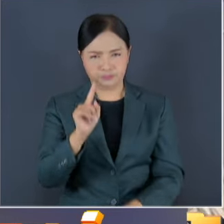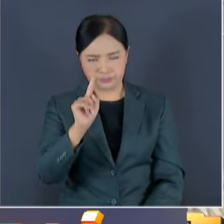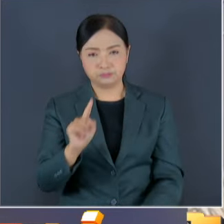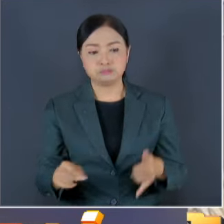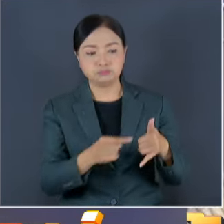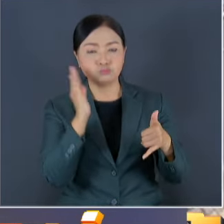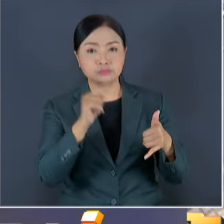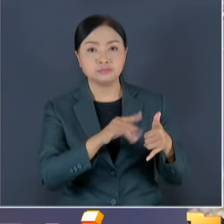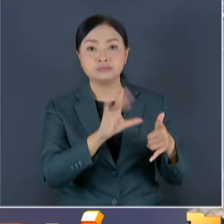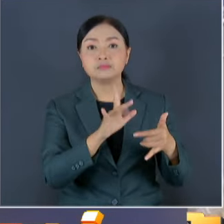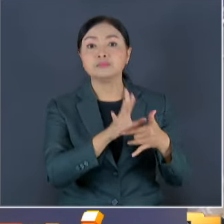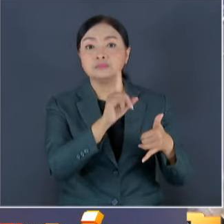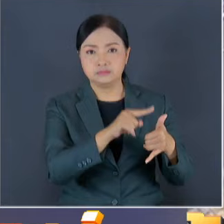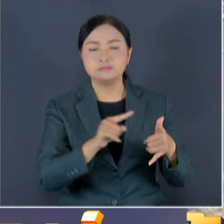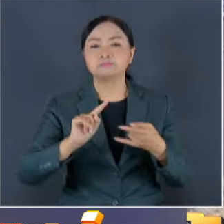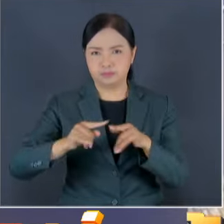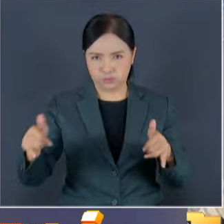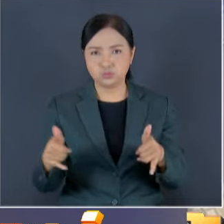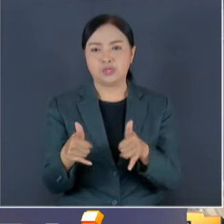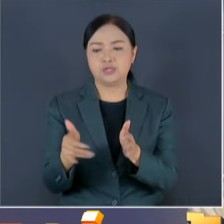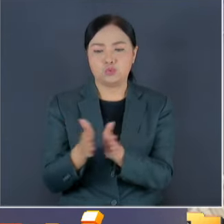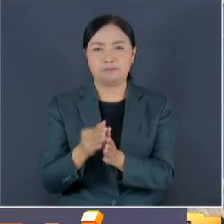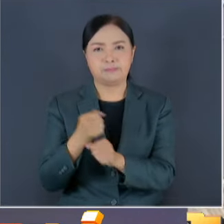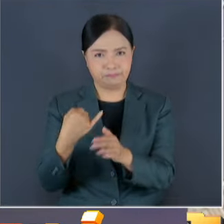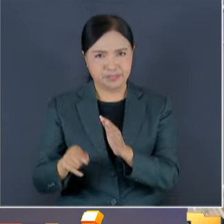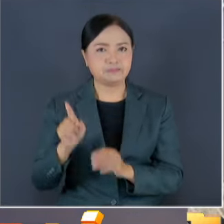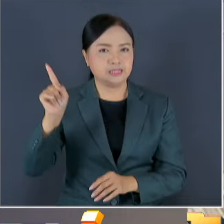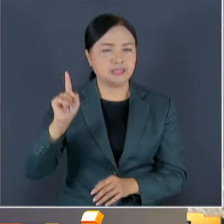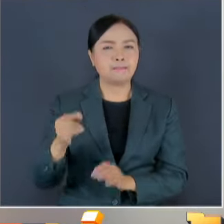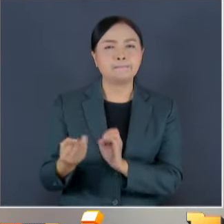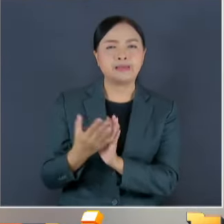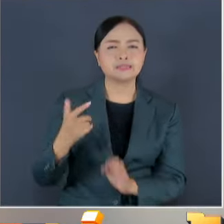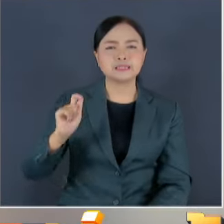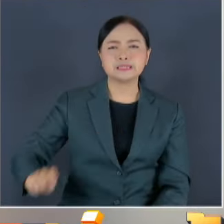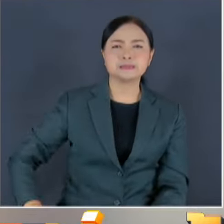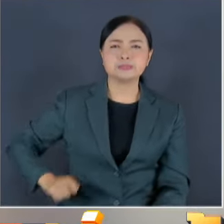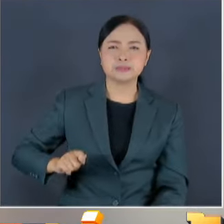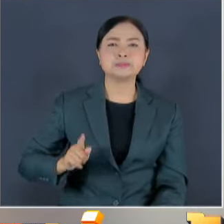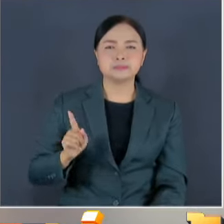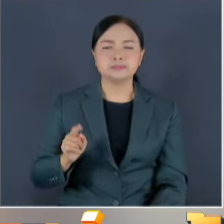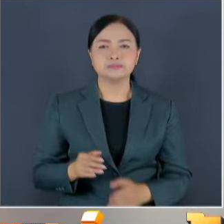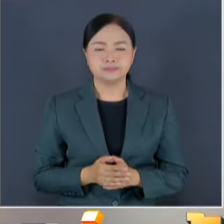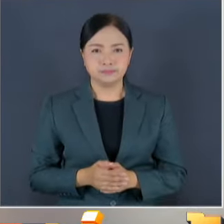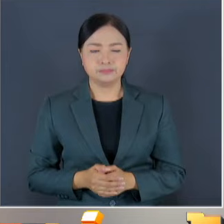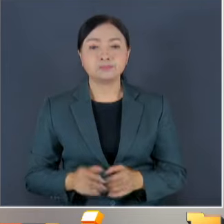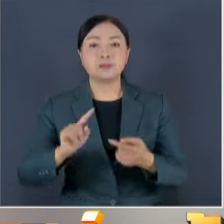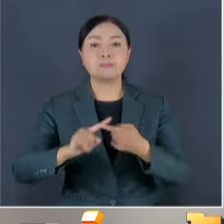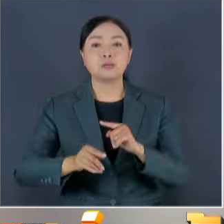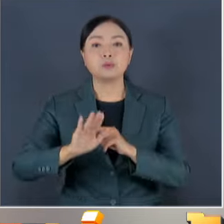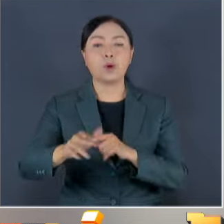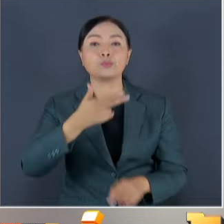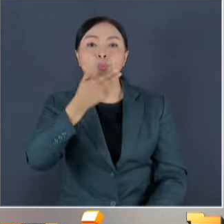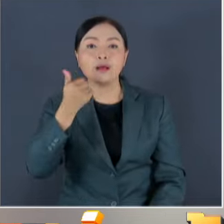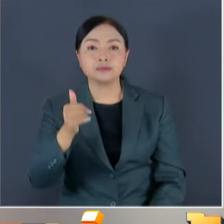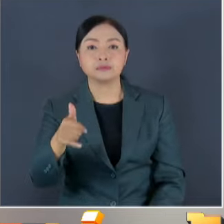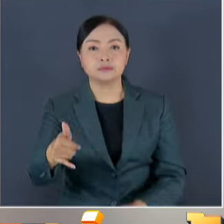เสียชัดแล้วเนี่ยนะครับซึ่งขณะนี้ก็อยู่ระหว่างติดตามตัวมาดำเนินคดีเบื้องต้นทราบข้อมูลแล้วและที่สำคัญก่อนหน้านี้เพื่อนของหวานเจี๊ยบเองก็บอกว่